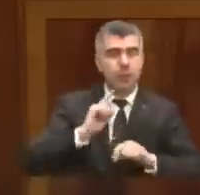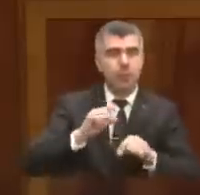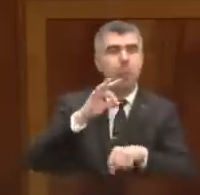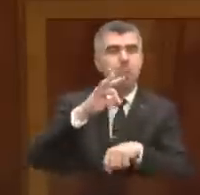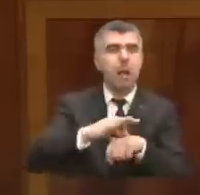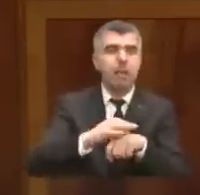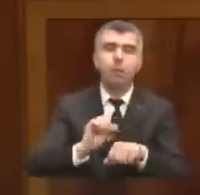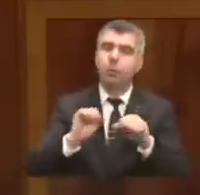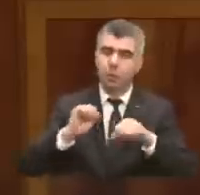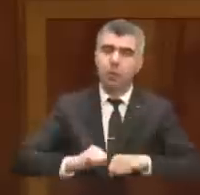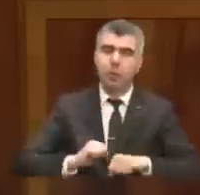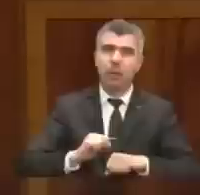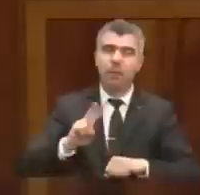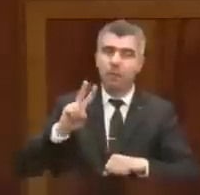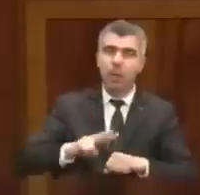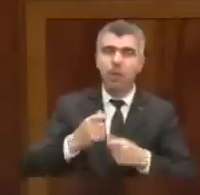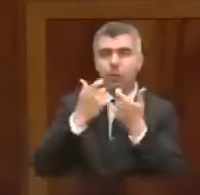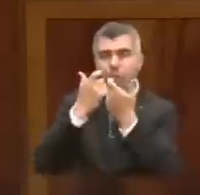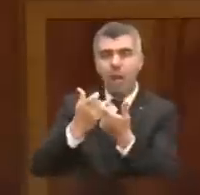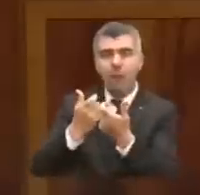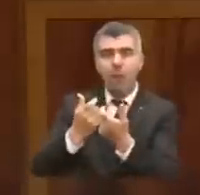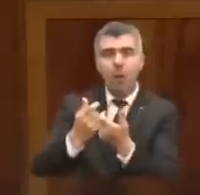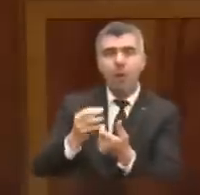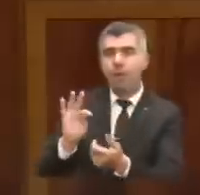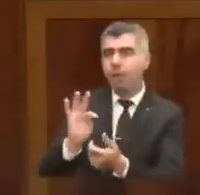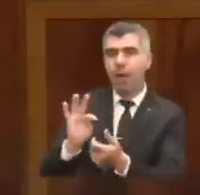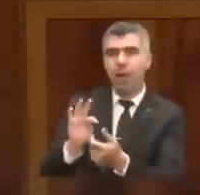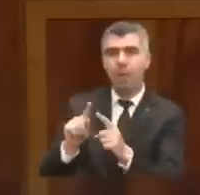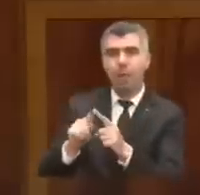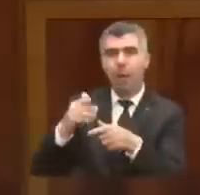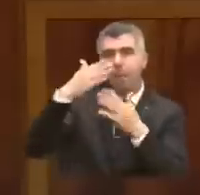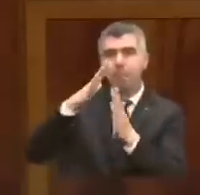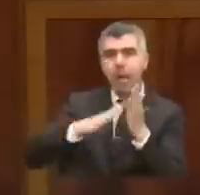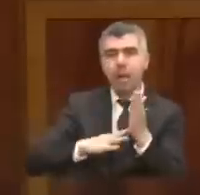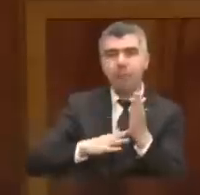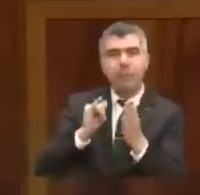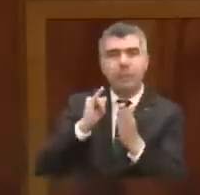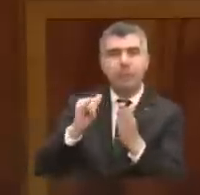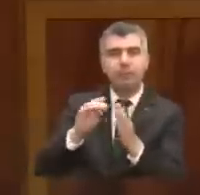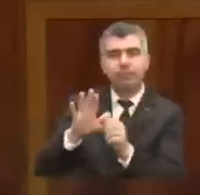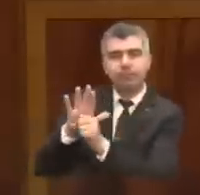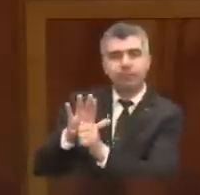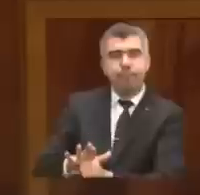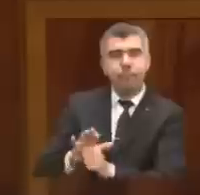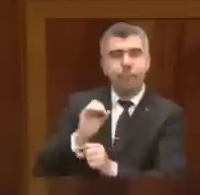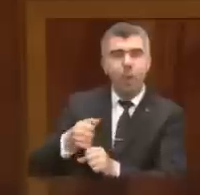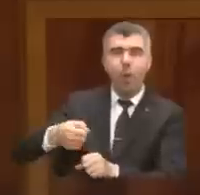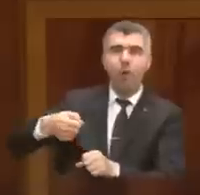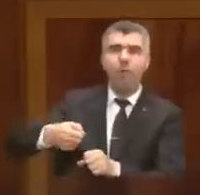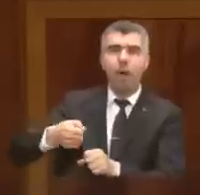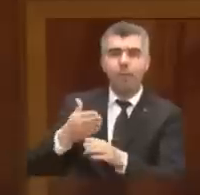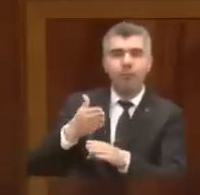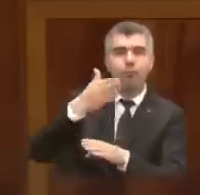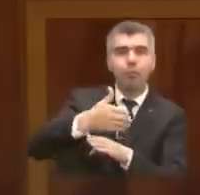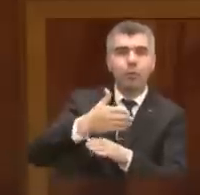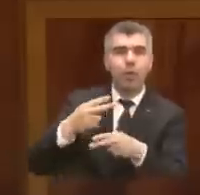والله تمرضنا، وحنا كنشوفوا خوتنا المغاربة كيتقطعوا وكيتهانوا تحت شماتة القفة وعوز